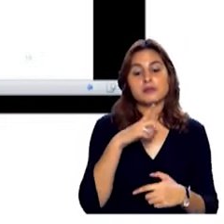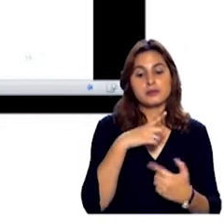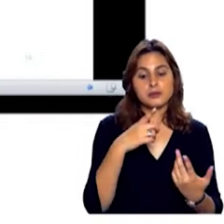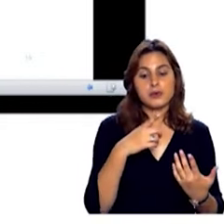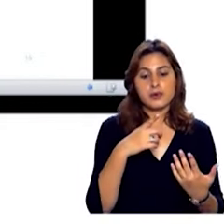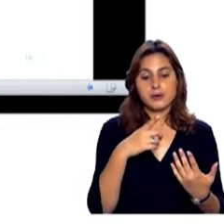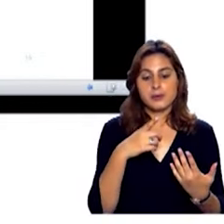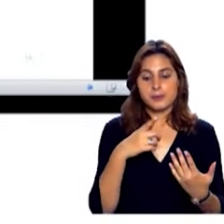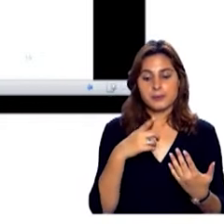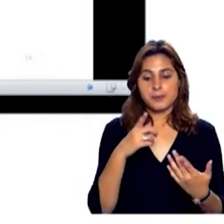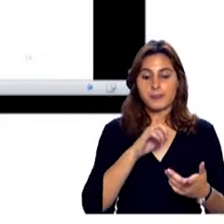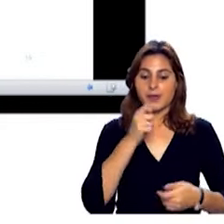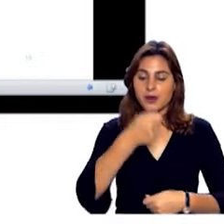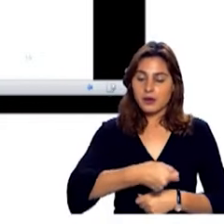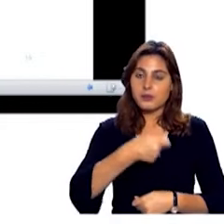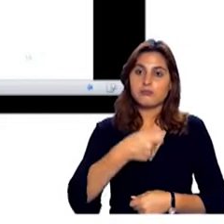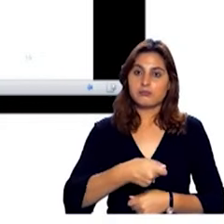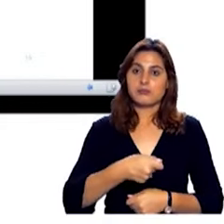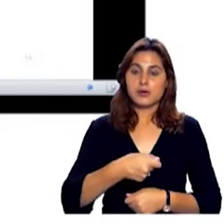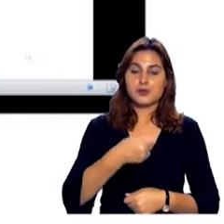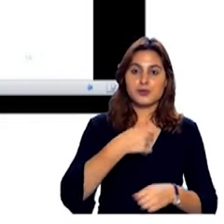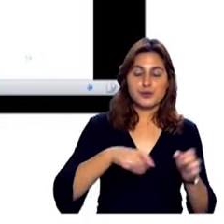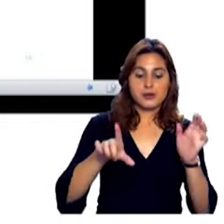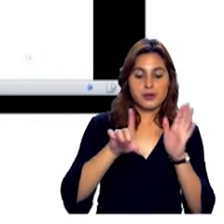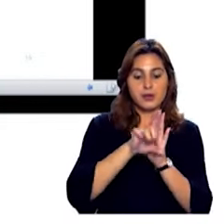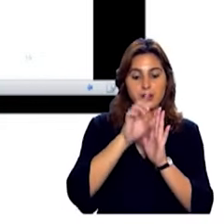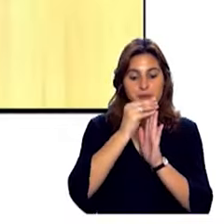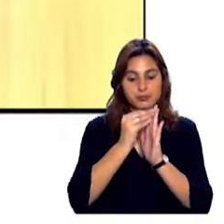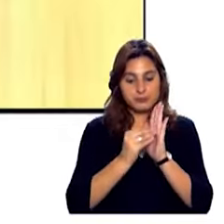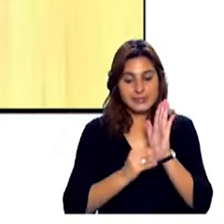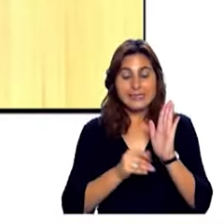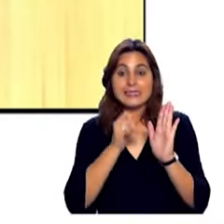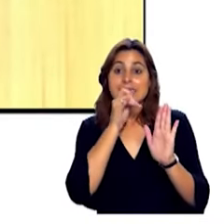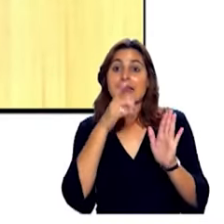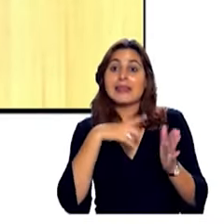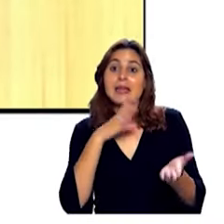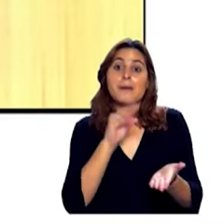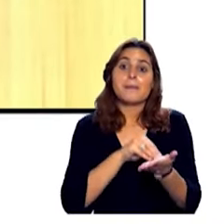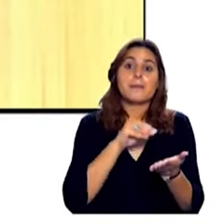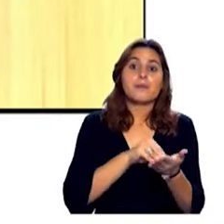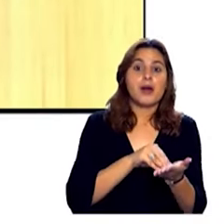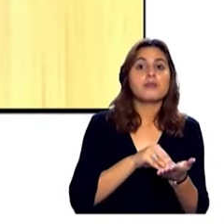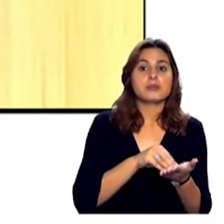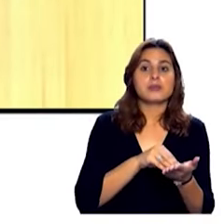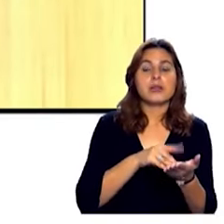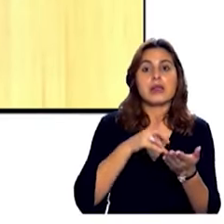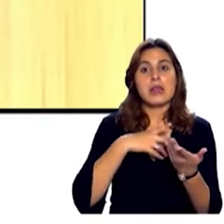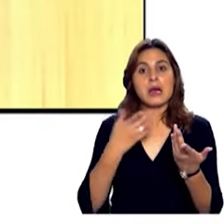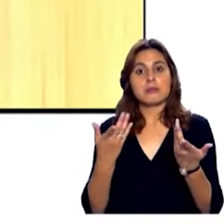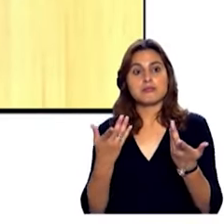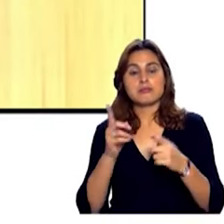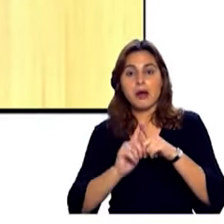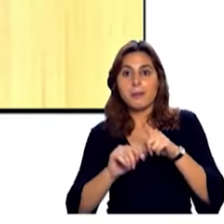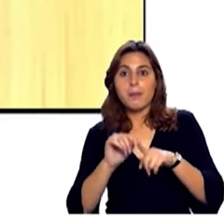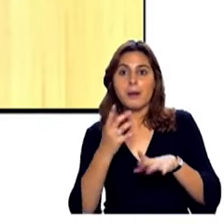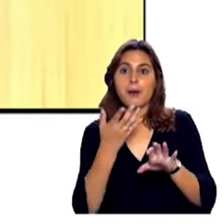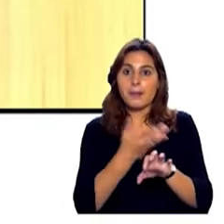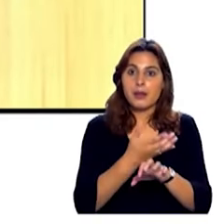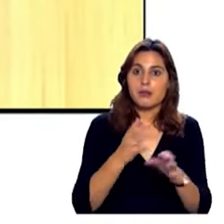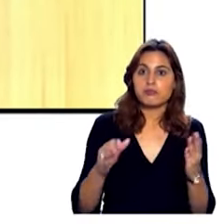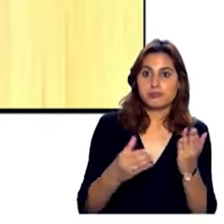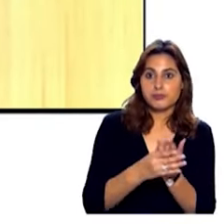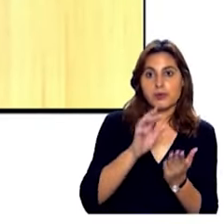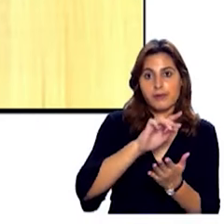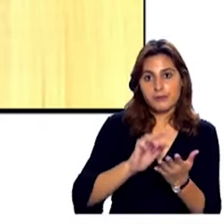in cui via una mancanza assoluta di motivi Sotto l'aspetto materiale grafico una motivazione apparente un contrasto irriducibile tra